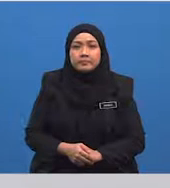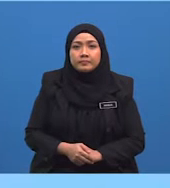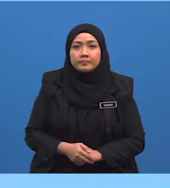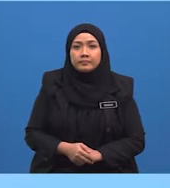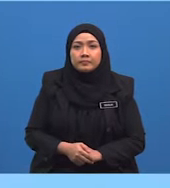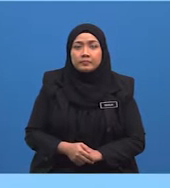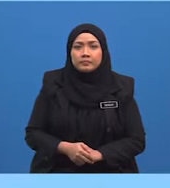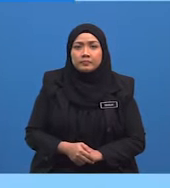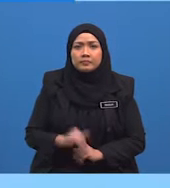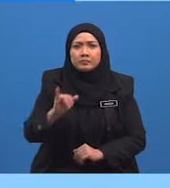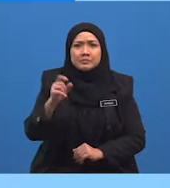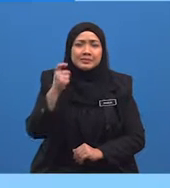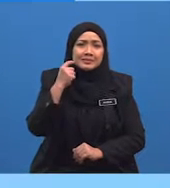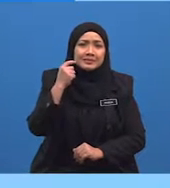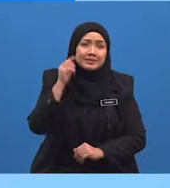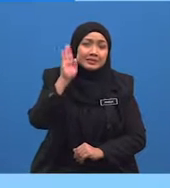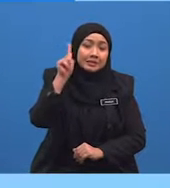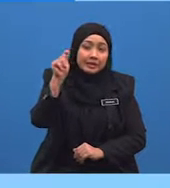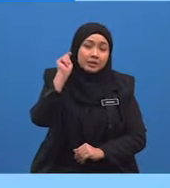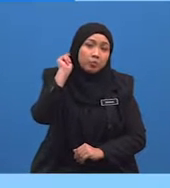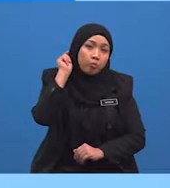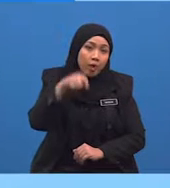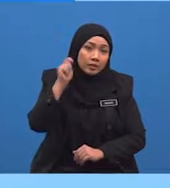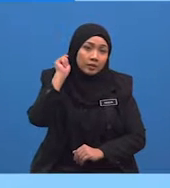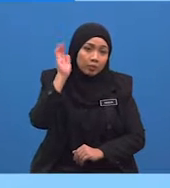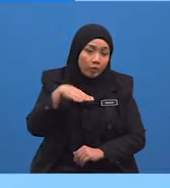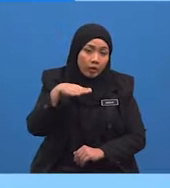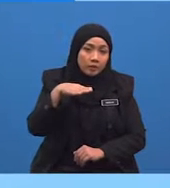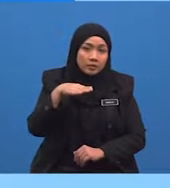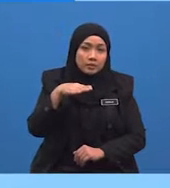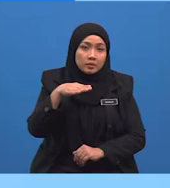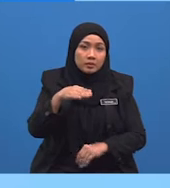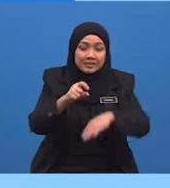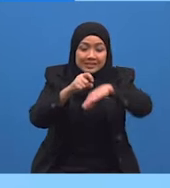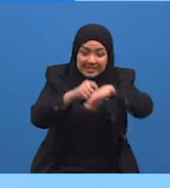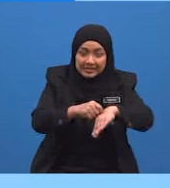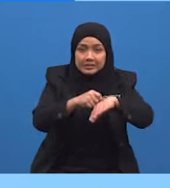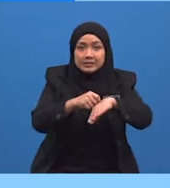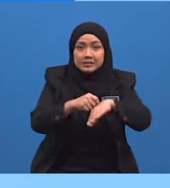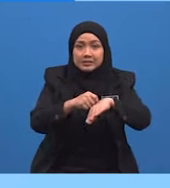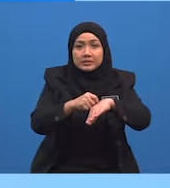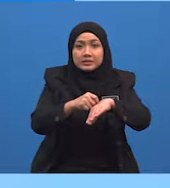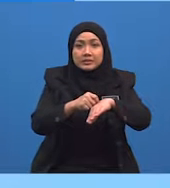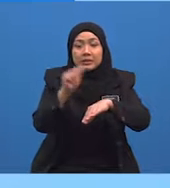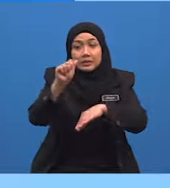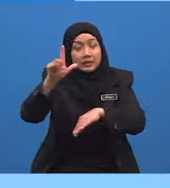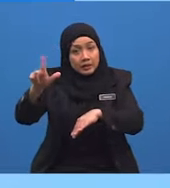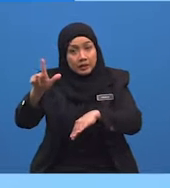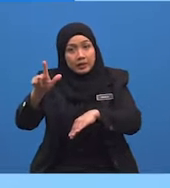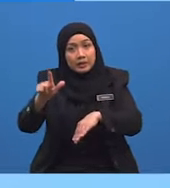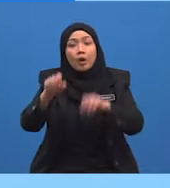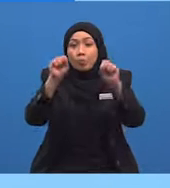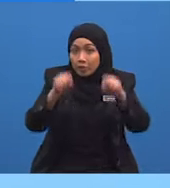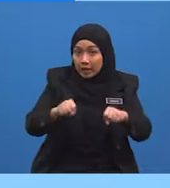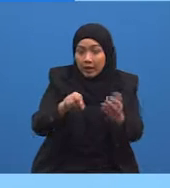Manakala sengatan tebuan pula bersifat alkali dan ia boleh dirawat dengan asid